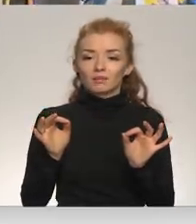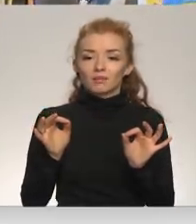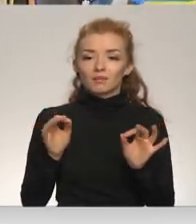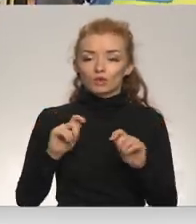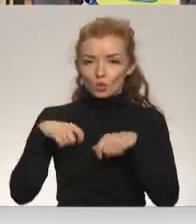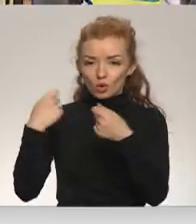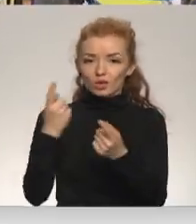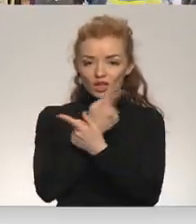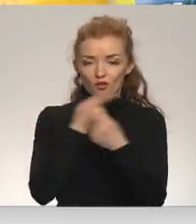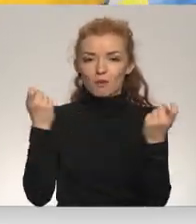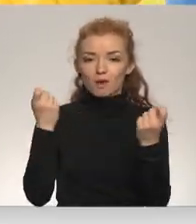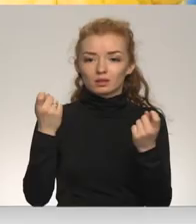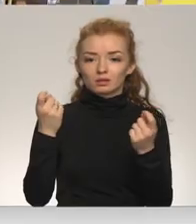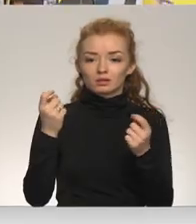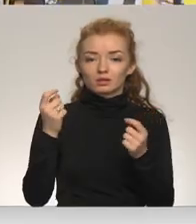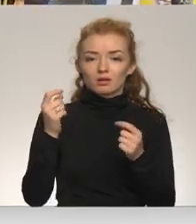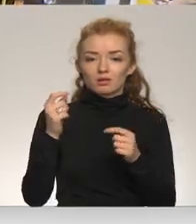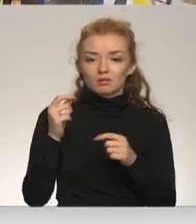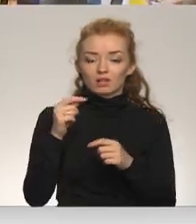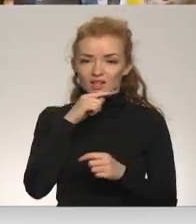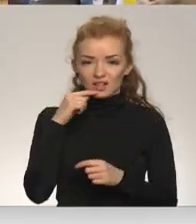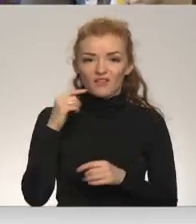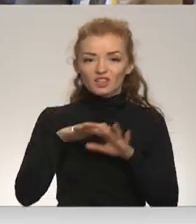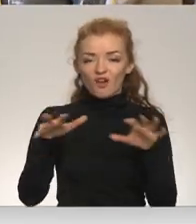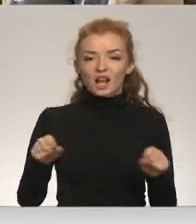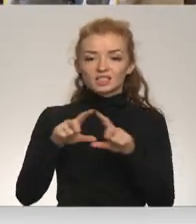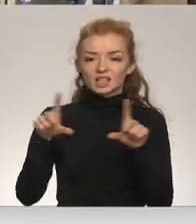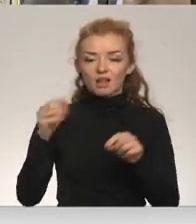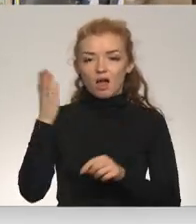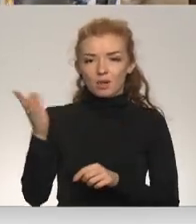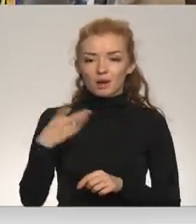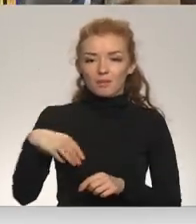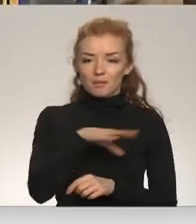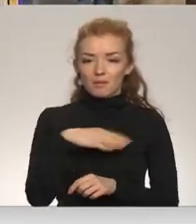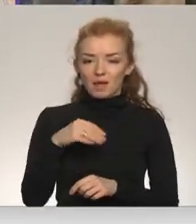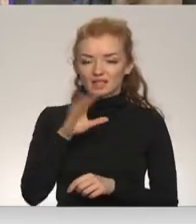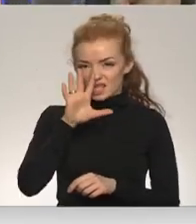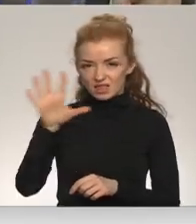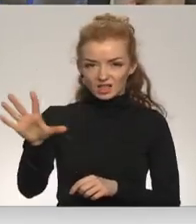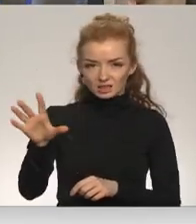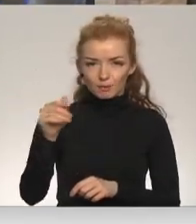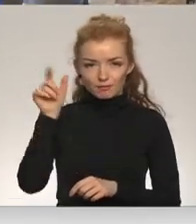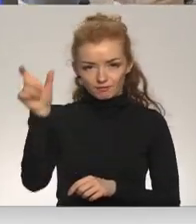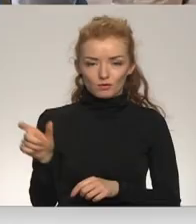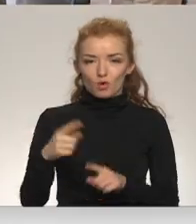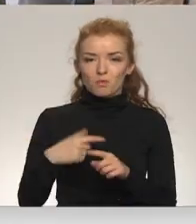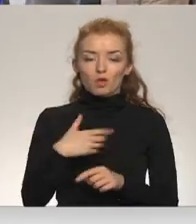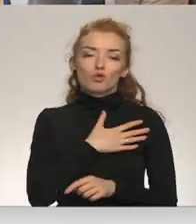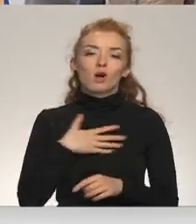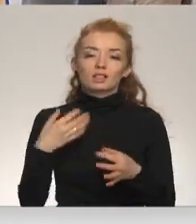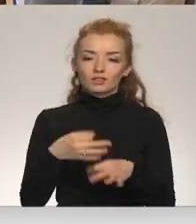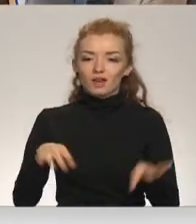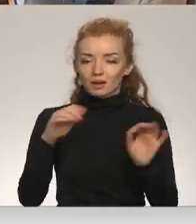nodot informāciju šajā gadījumā Krievijas varas iestādēm, ka mēs viņus nicinām. Un man ir ļoti svarīgi